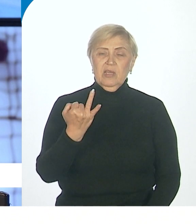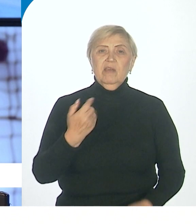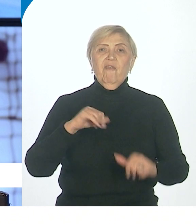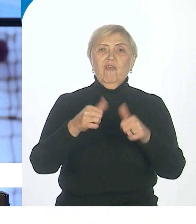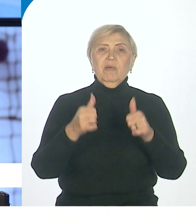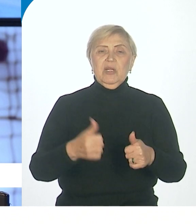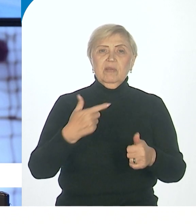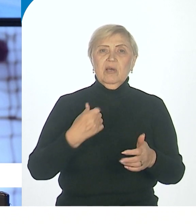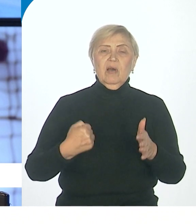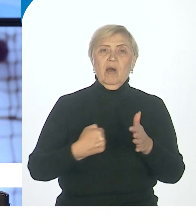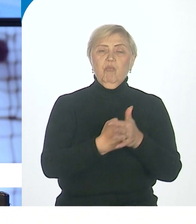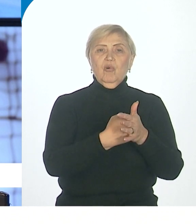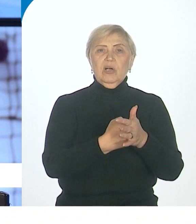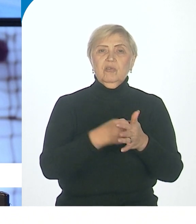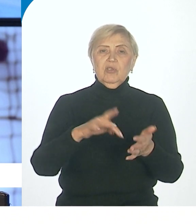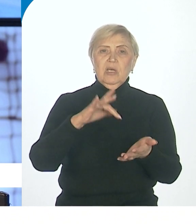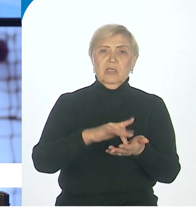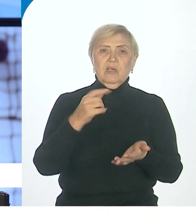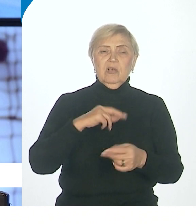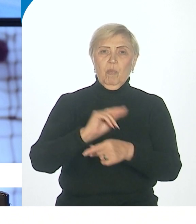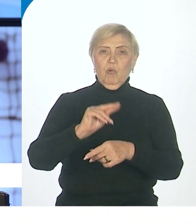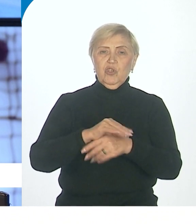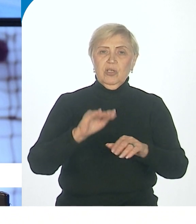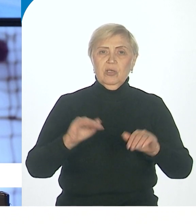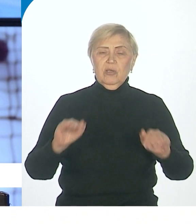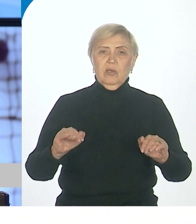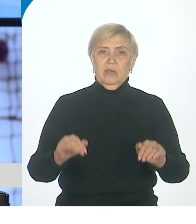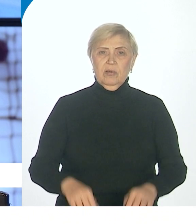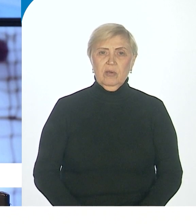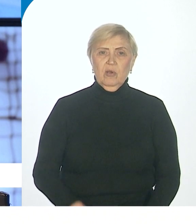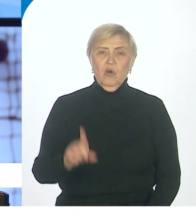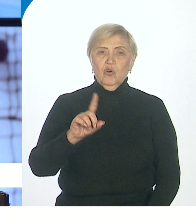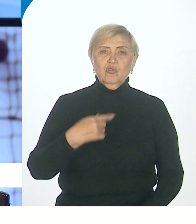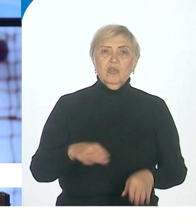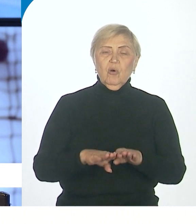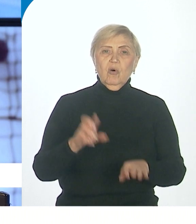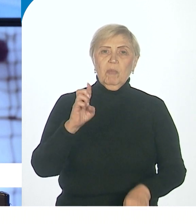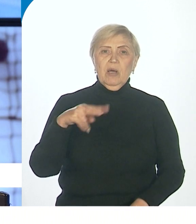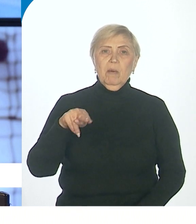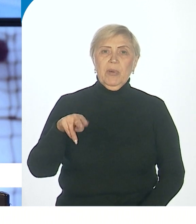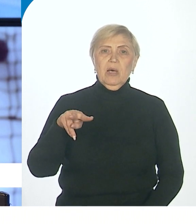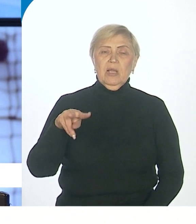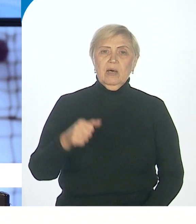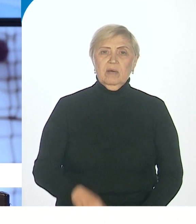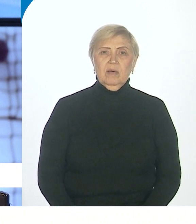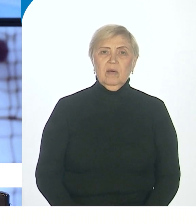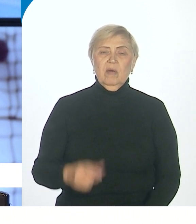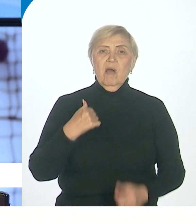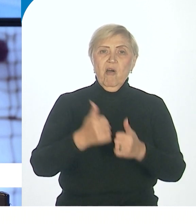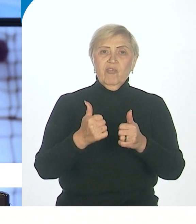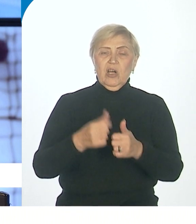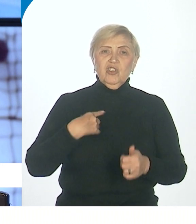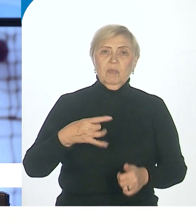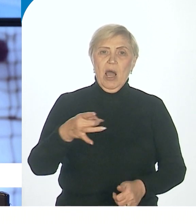формированием опорных центров по обучению детей по БПЛА. Что такое опорный центр? В каждом районе